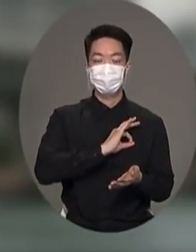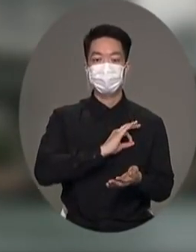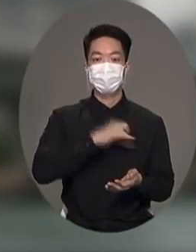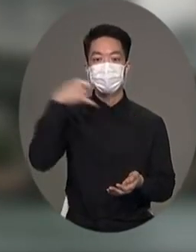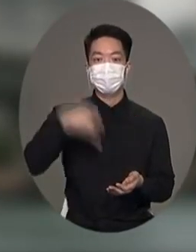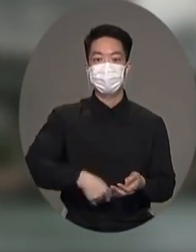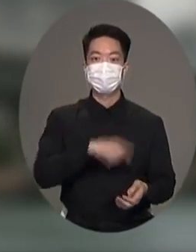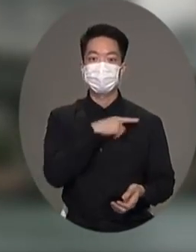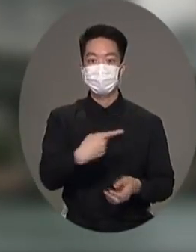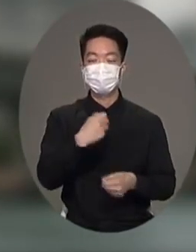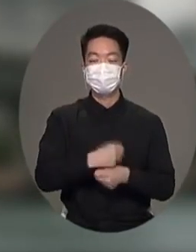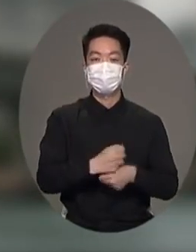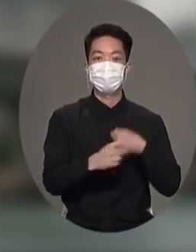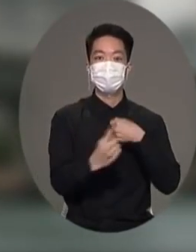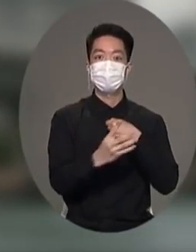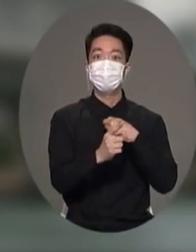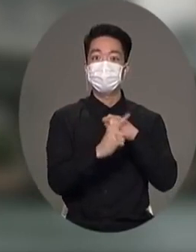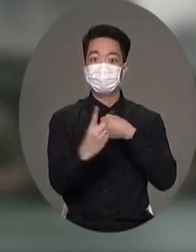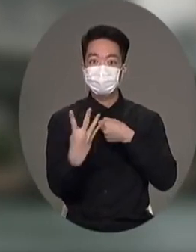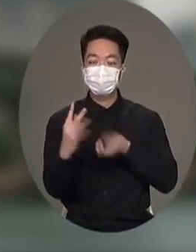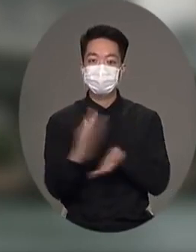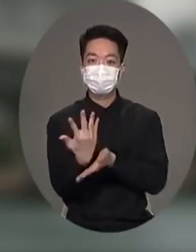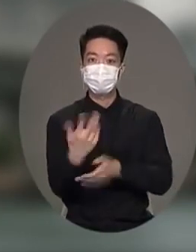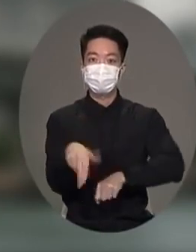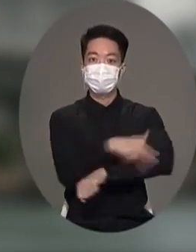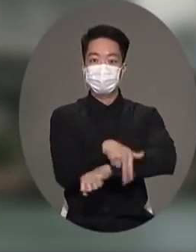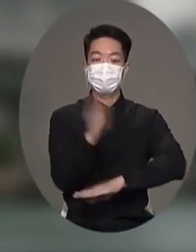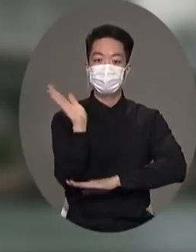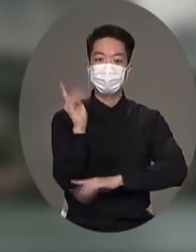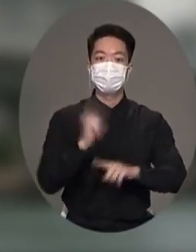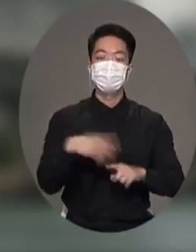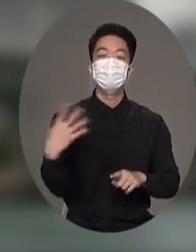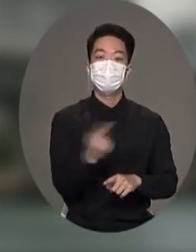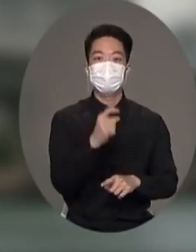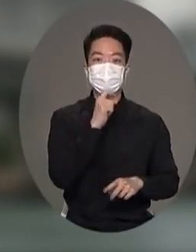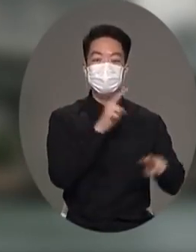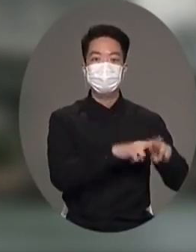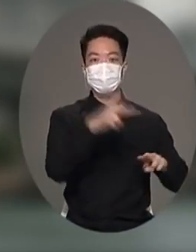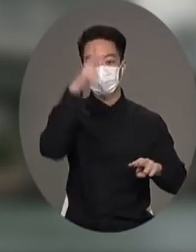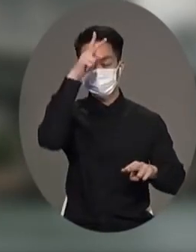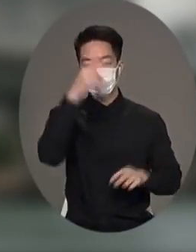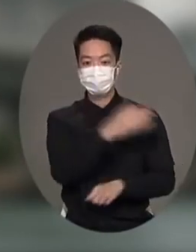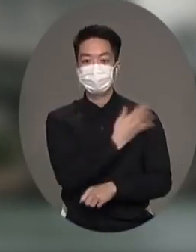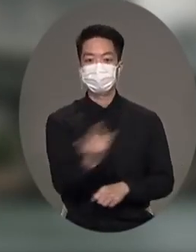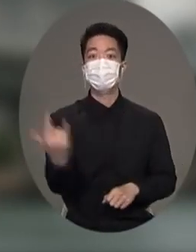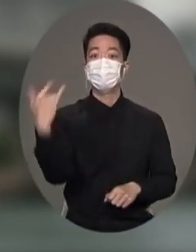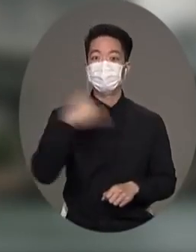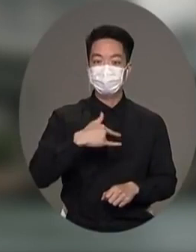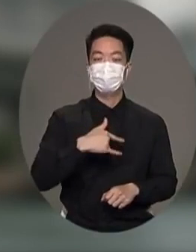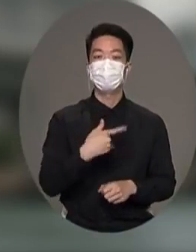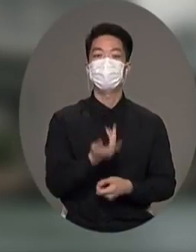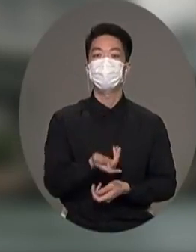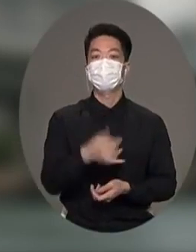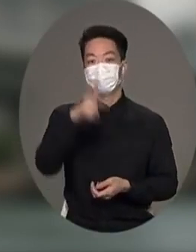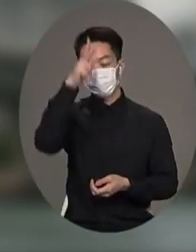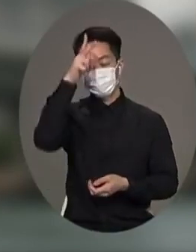家「十四五」規劃講座，將會是第一次由京官去立法會出席官式講座。全國